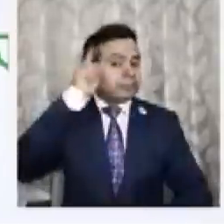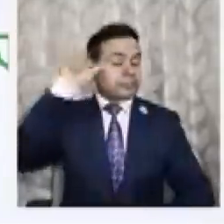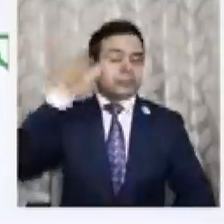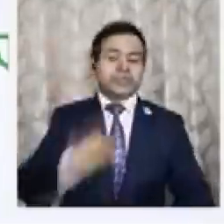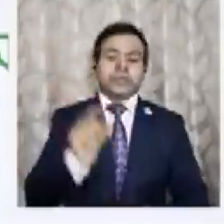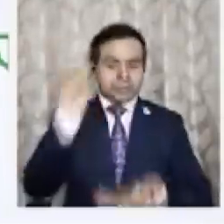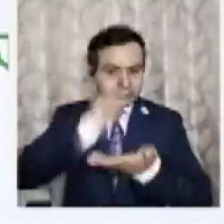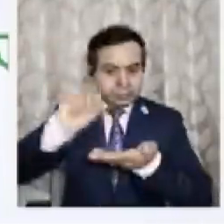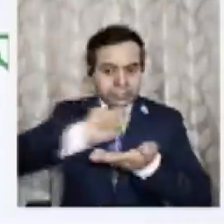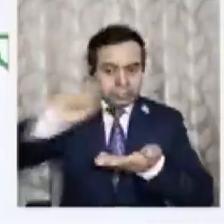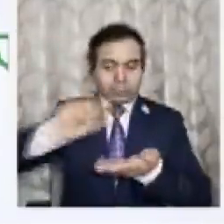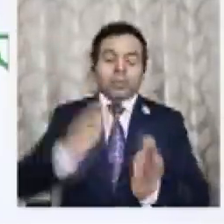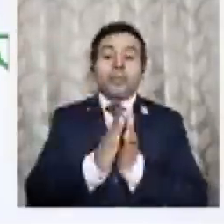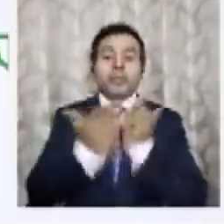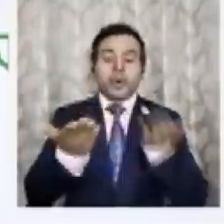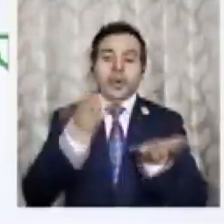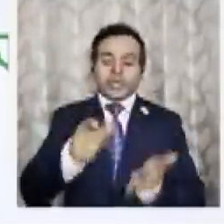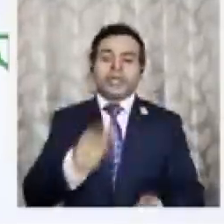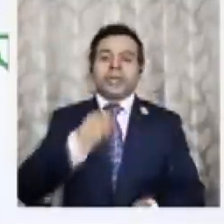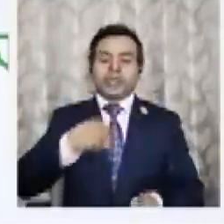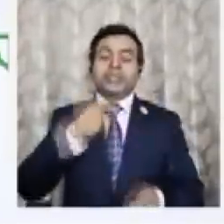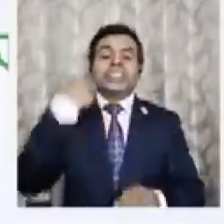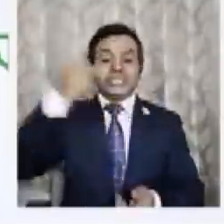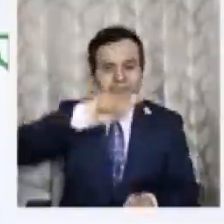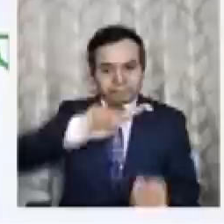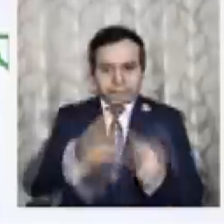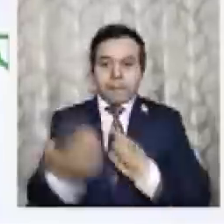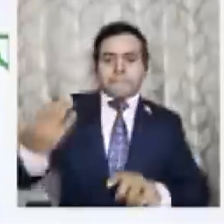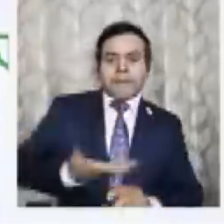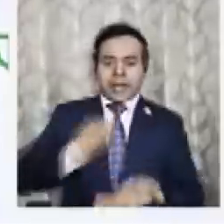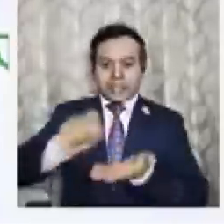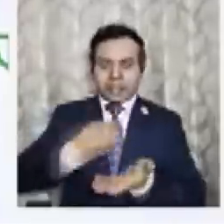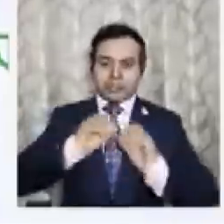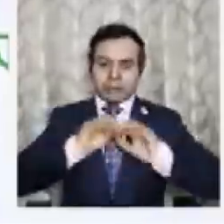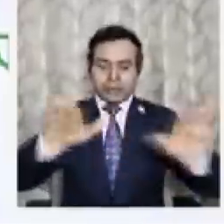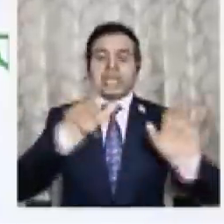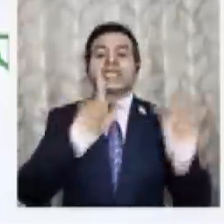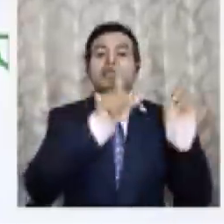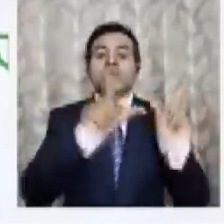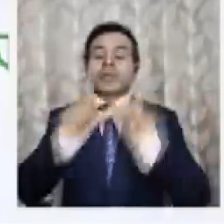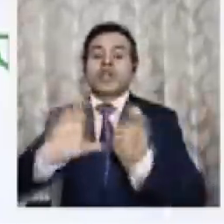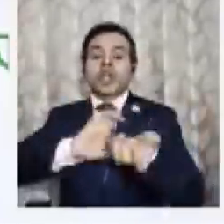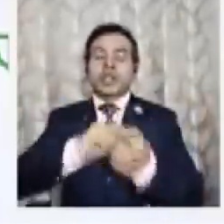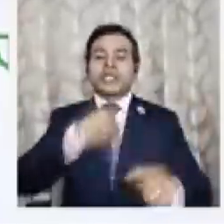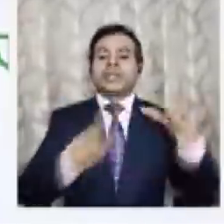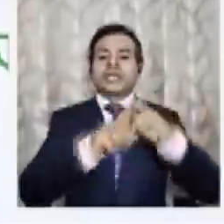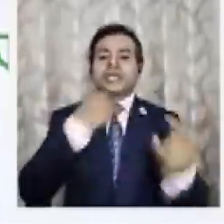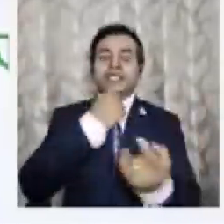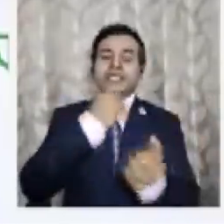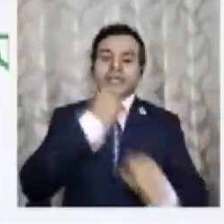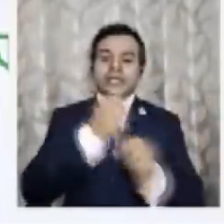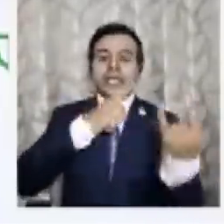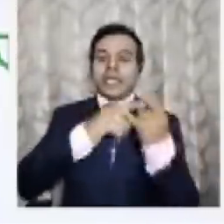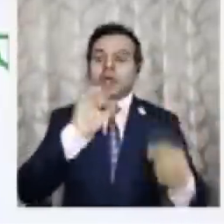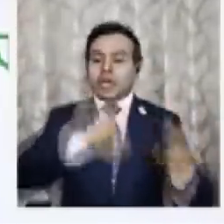মানসিকভাবে উদ্দীপ্ত রাখার জন্য একটি অনুবাদকৃত বই প্রস্তুত করা হয়েছে। এই সকল উপকরণ এবং গাইডলাইনগুলো